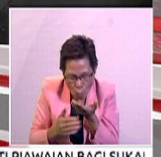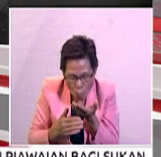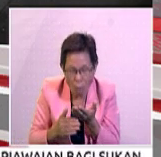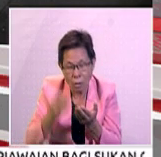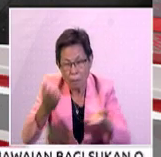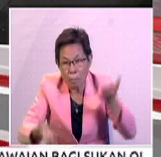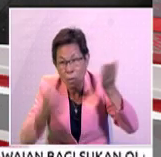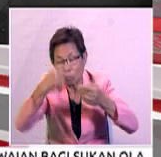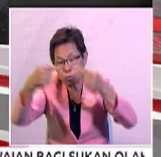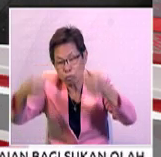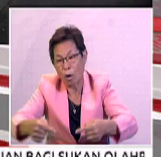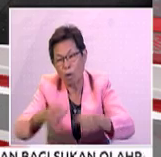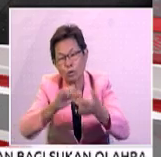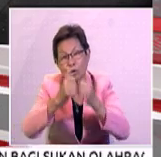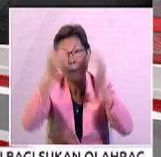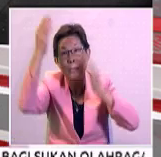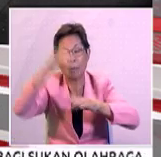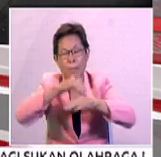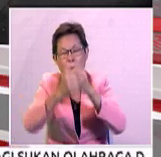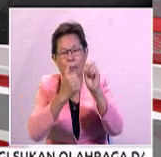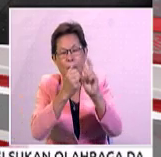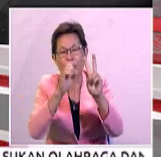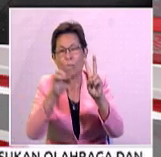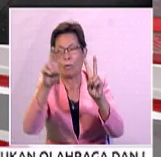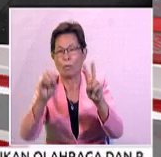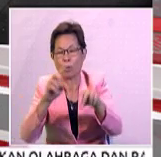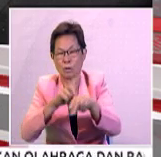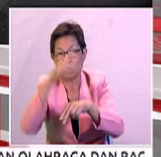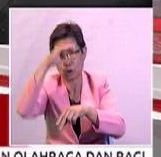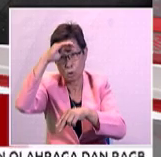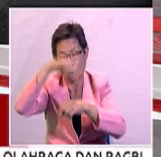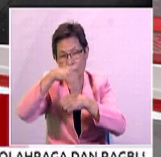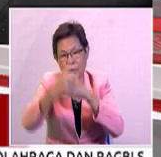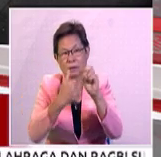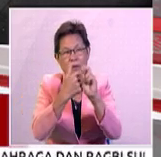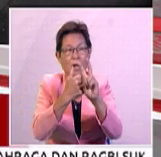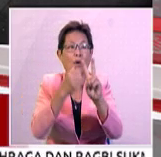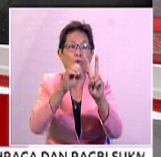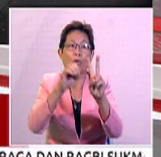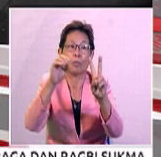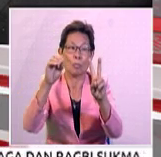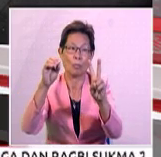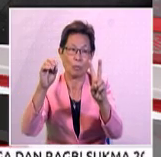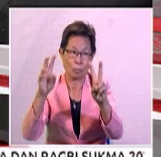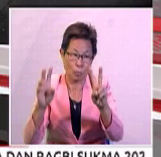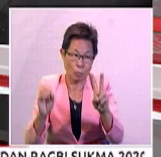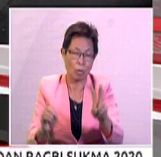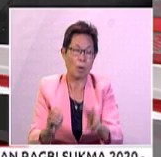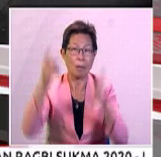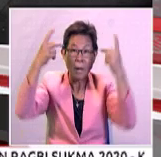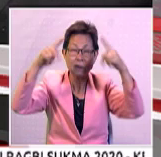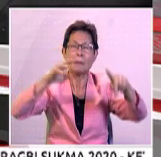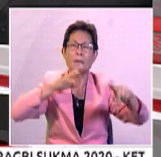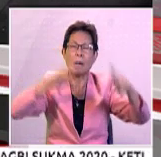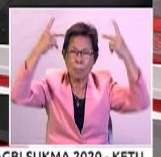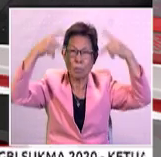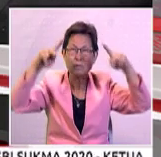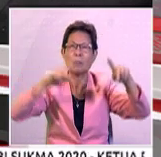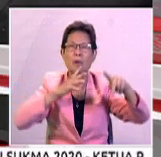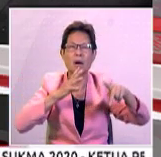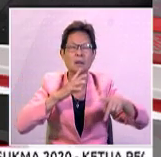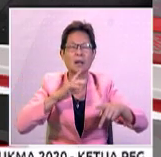pada Sukan Malaysia Sukma 2020 di Johor tahun depan. Presidennya Dato' Ayub Rahmat menganggap keputusan